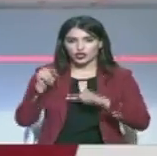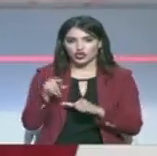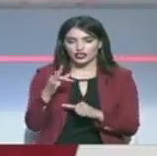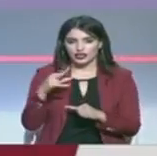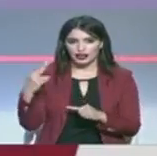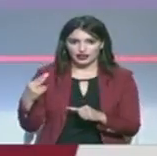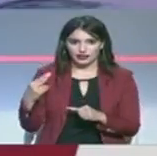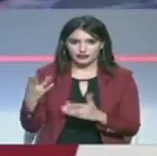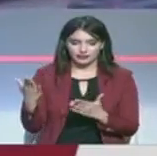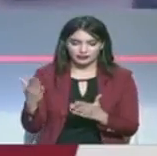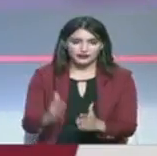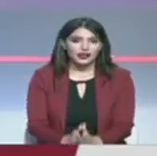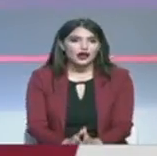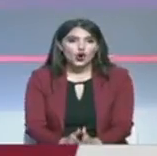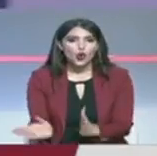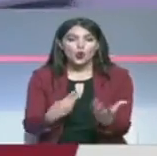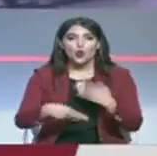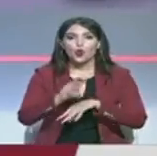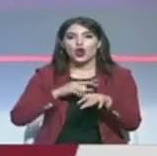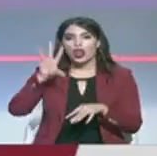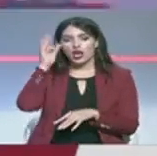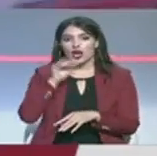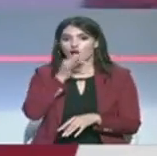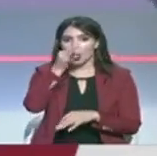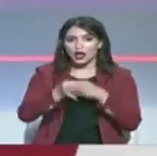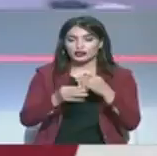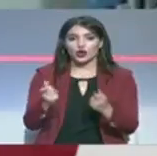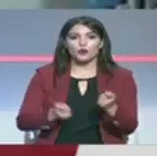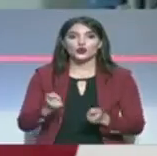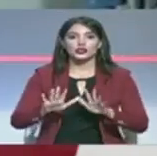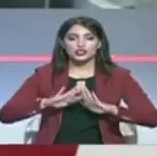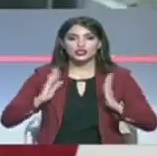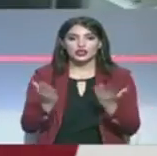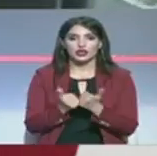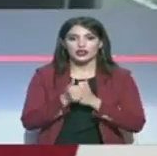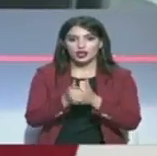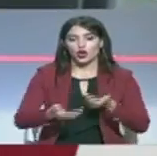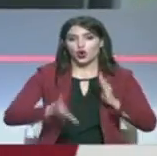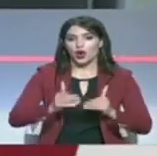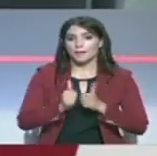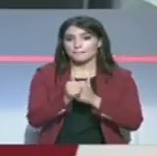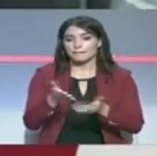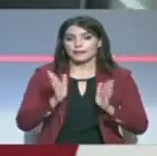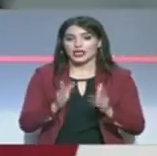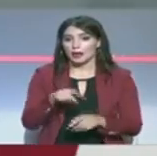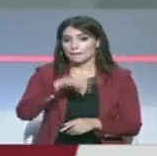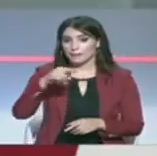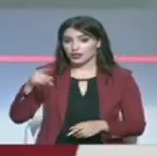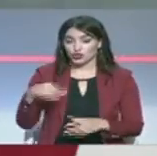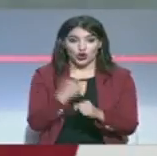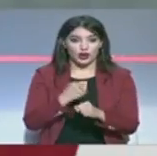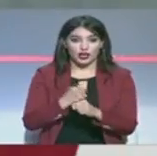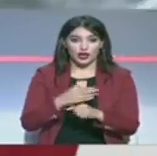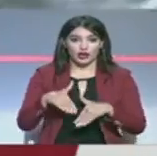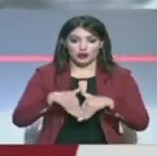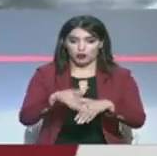www.rdv-testcovid.tn. وفي ولاية تونس، قالت المديرة العامة لمستشفى الأطفال بشير حمزة بباب سعدون بالعاصمة أن العمل